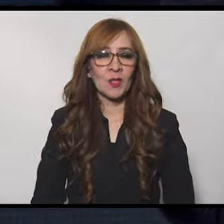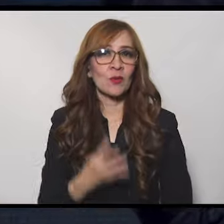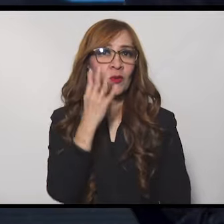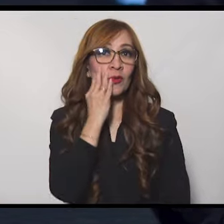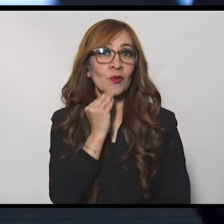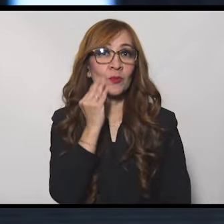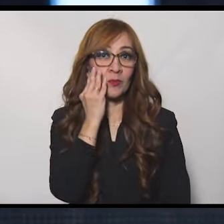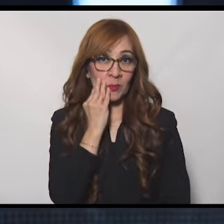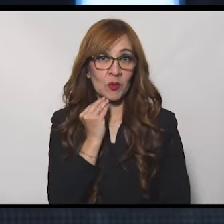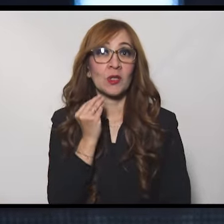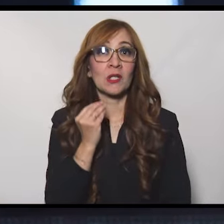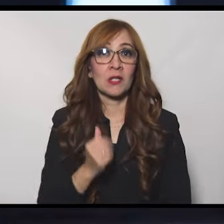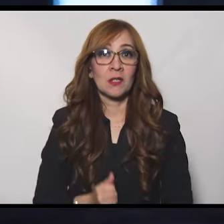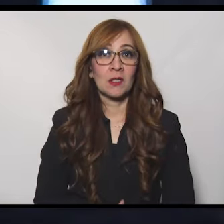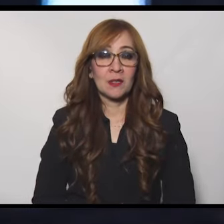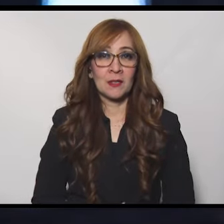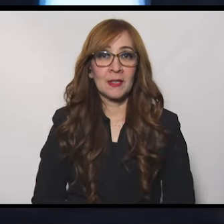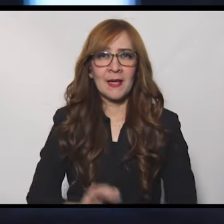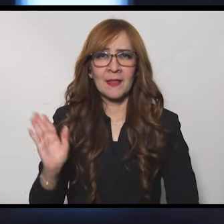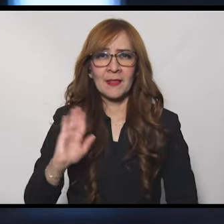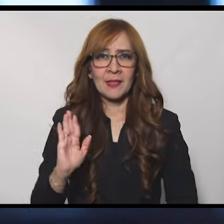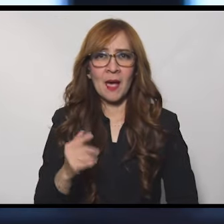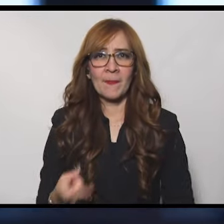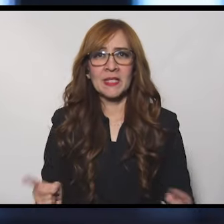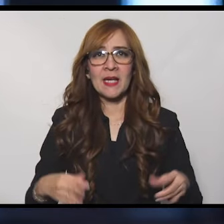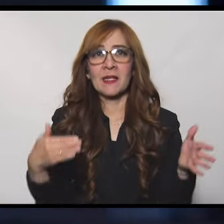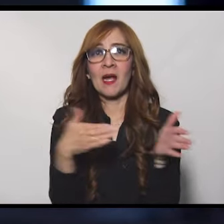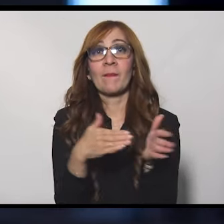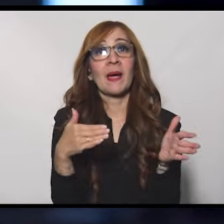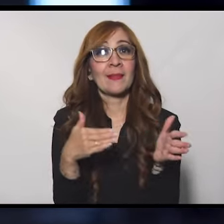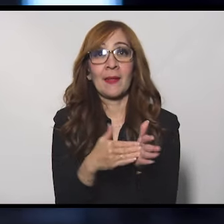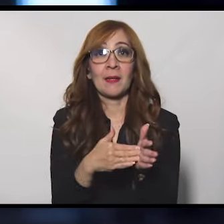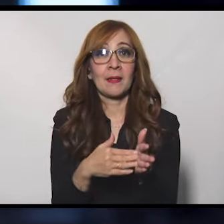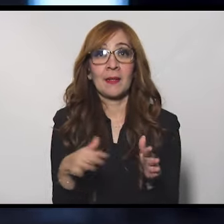Usia tidak menjadi masalah.